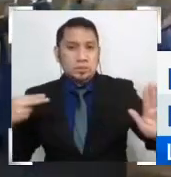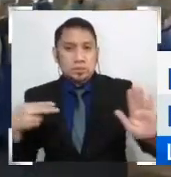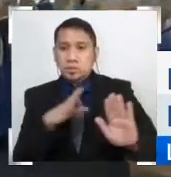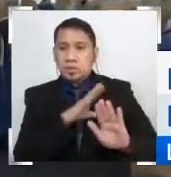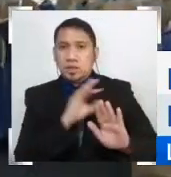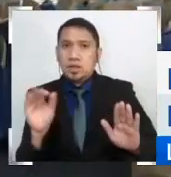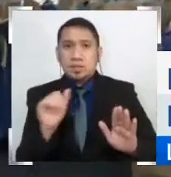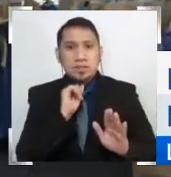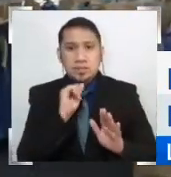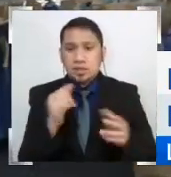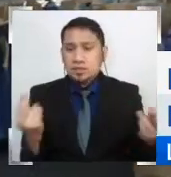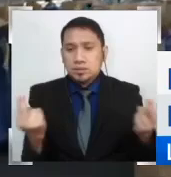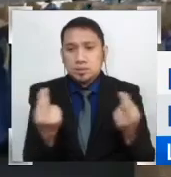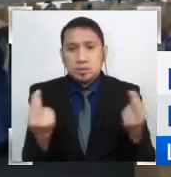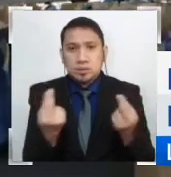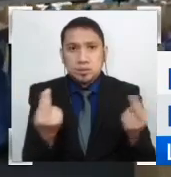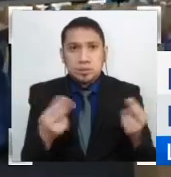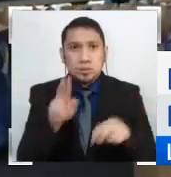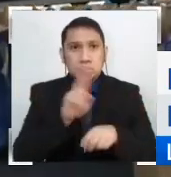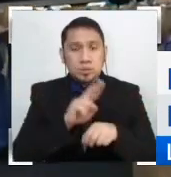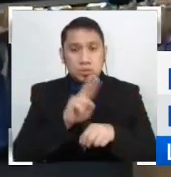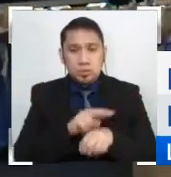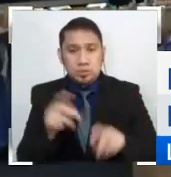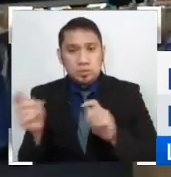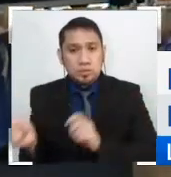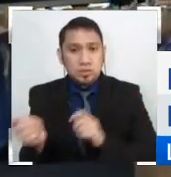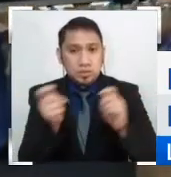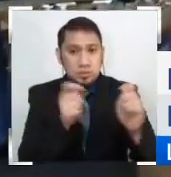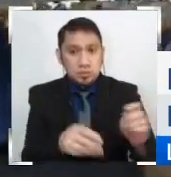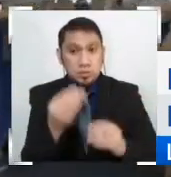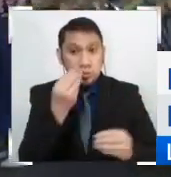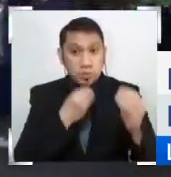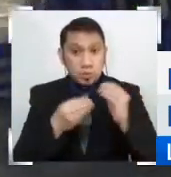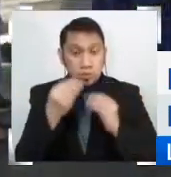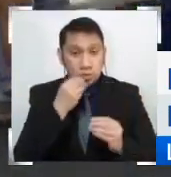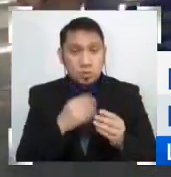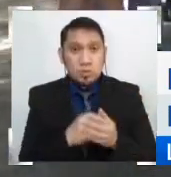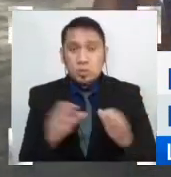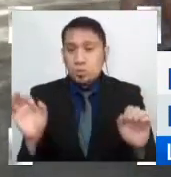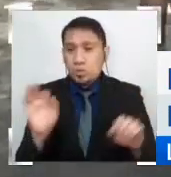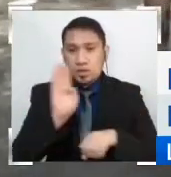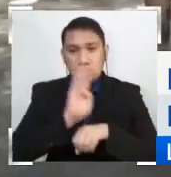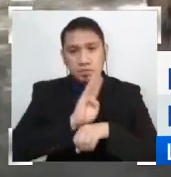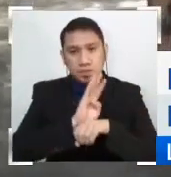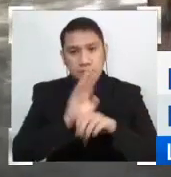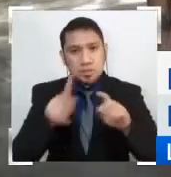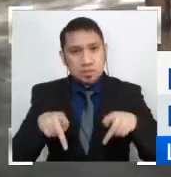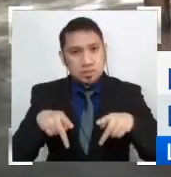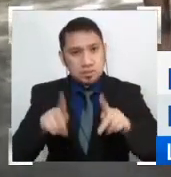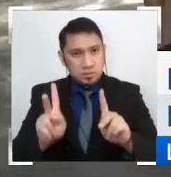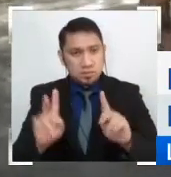van na ginamit sa pagbiyahe ng mga food products. Wala rin business permit ang pagdadalhan nito.